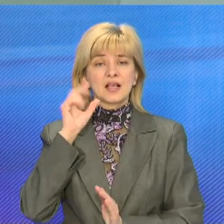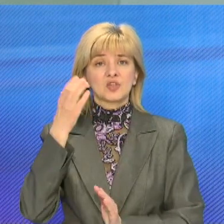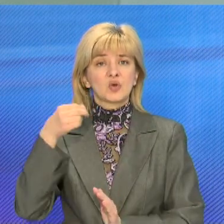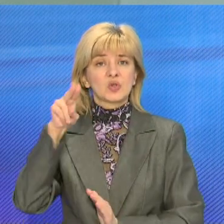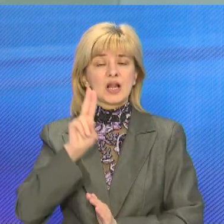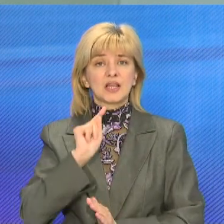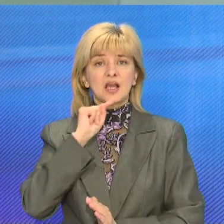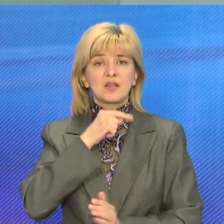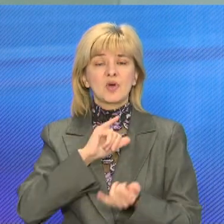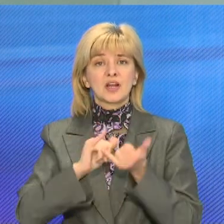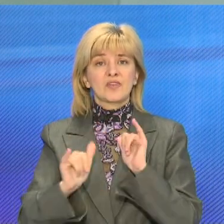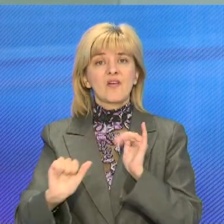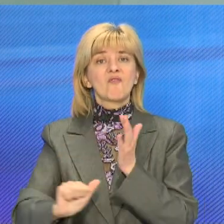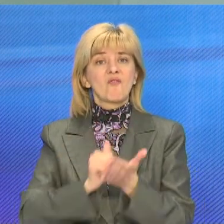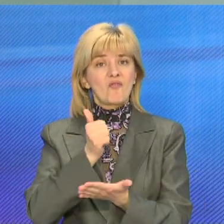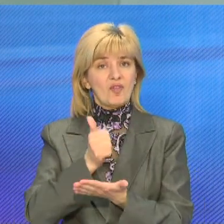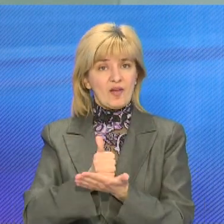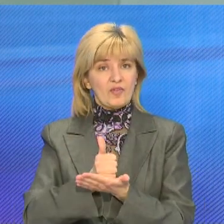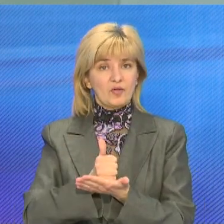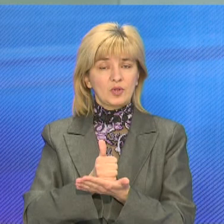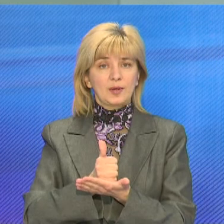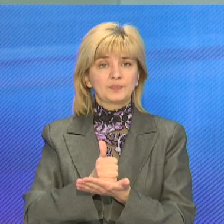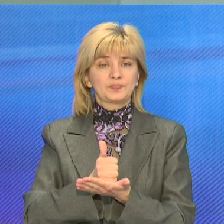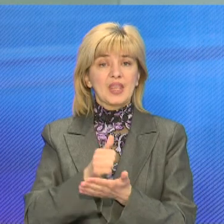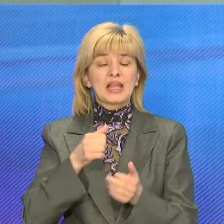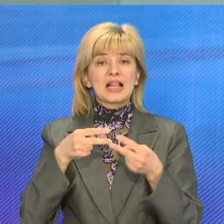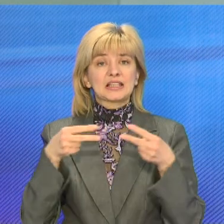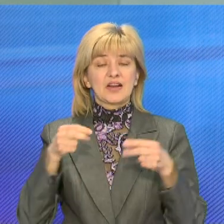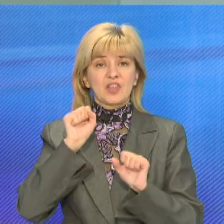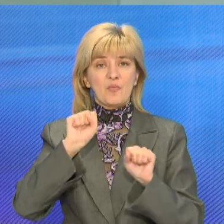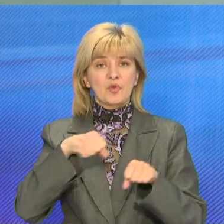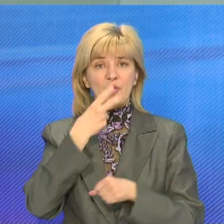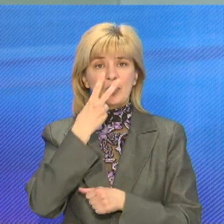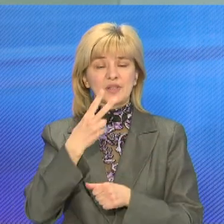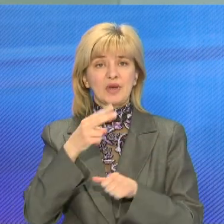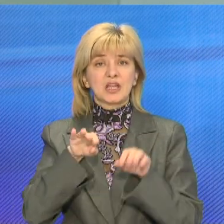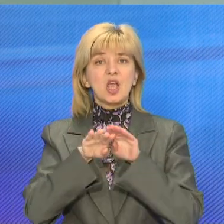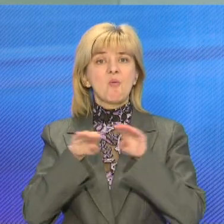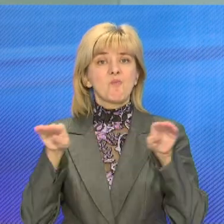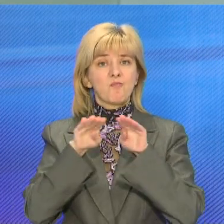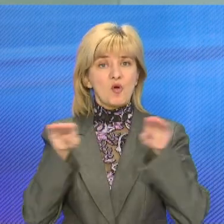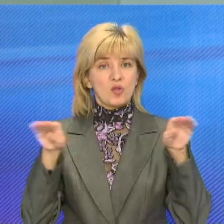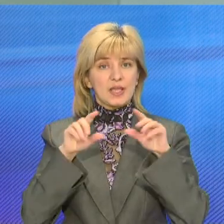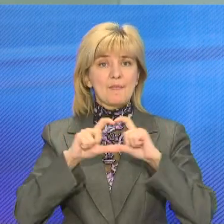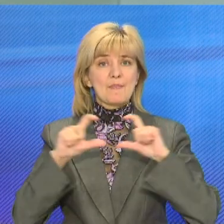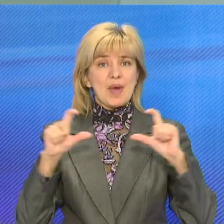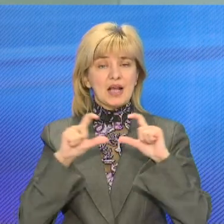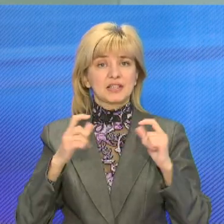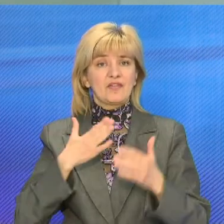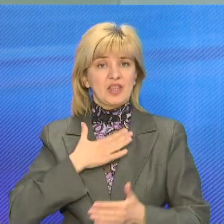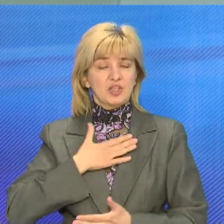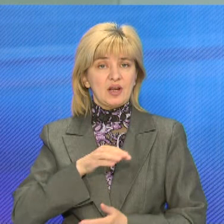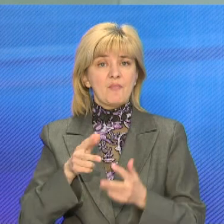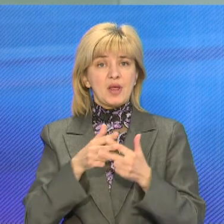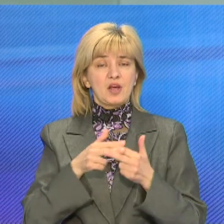социально-экономического развития стоят во главе угла. Вот. И для сравнения можно посмотреть полки и прилавки наших белорусских магазинов на сегодняшний день,